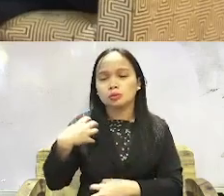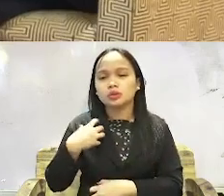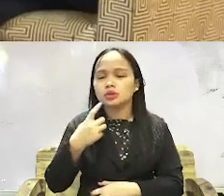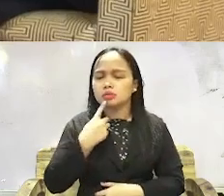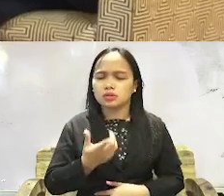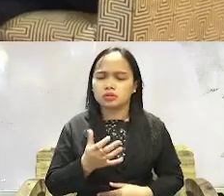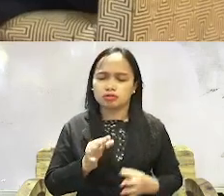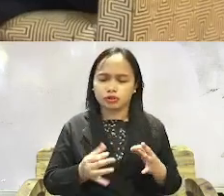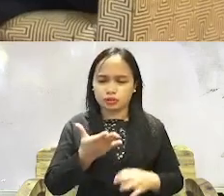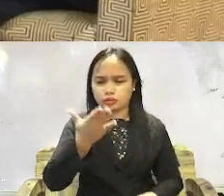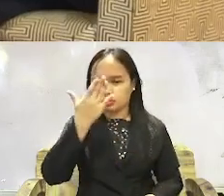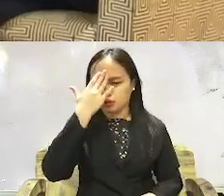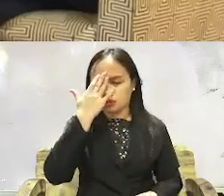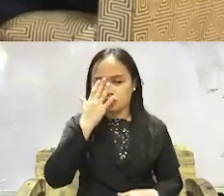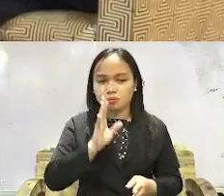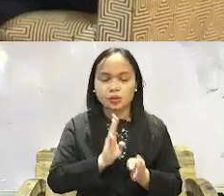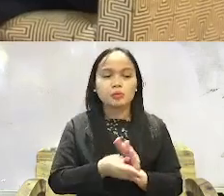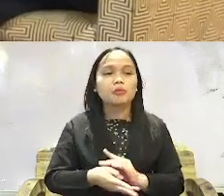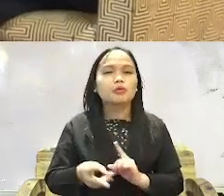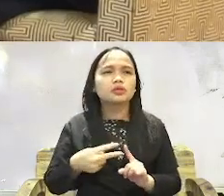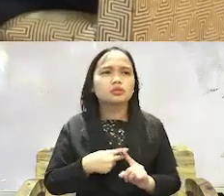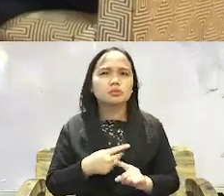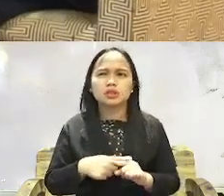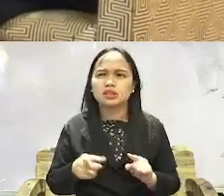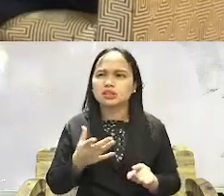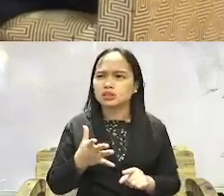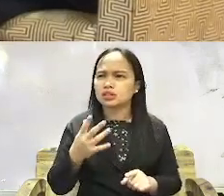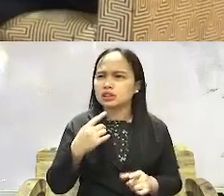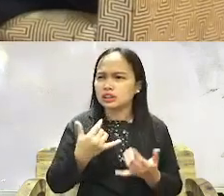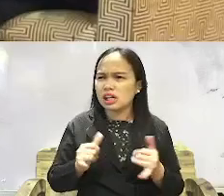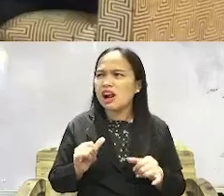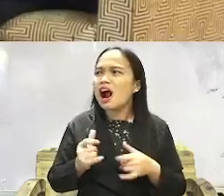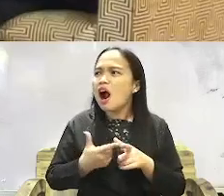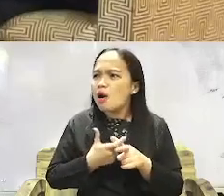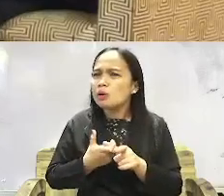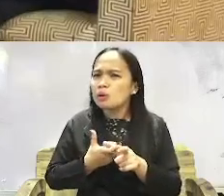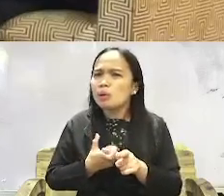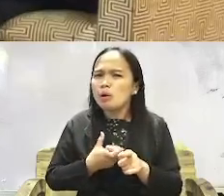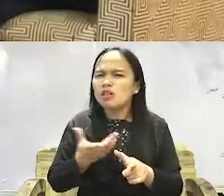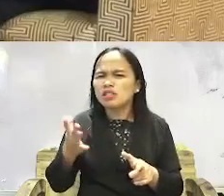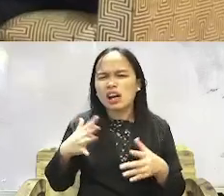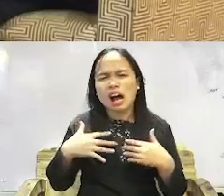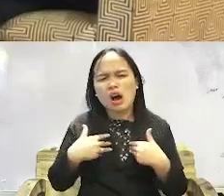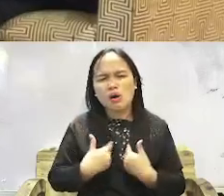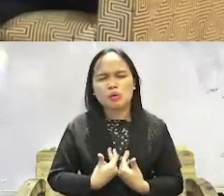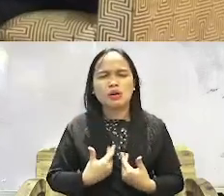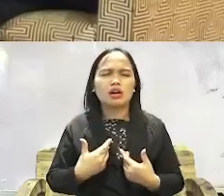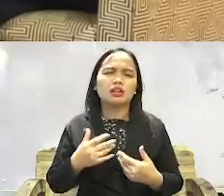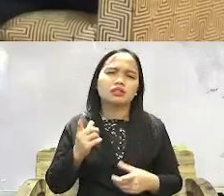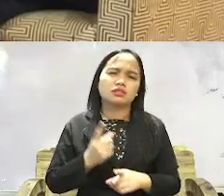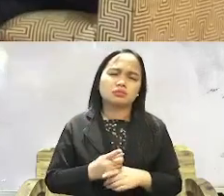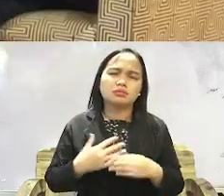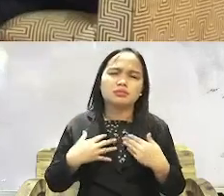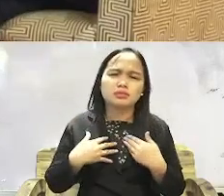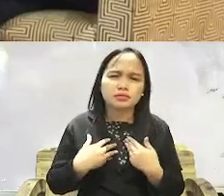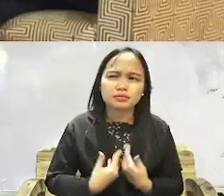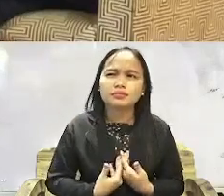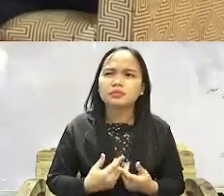Yung alam mong victim ka na nung ano, pero takbo ka pa rin ng takbo, no? Baka kapagod yun, di ba?